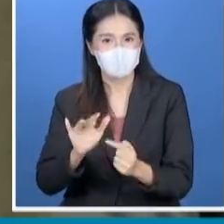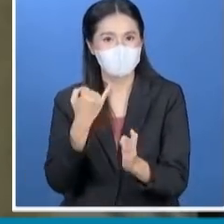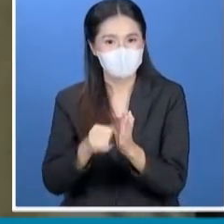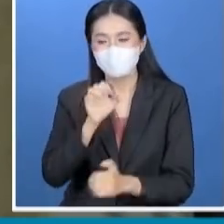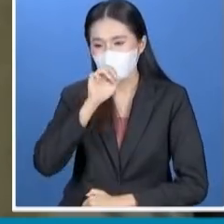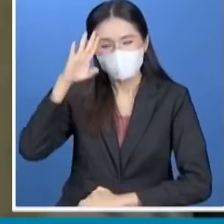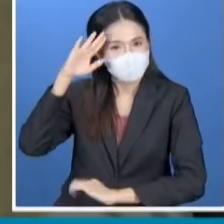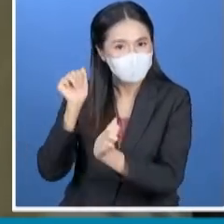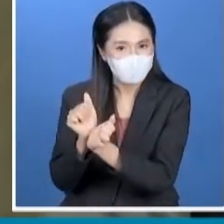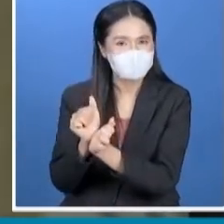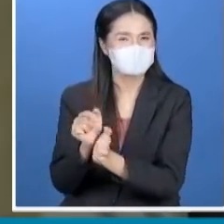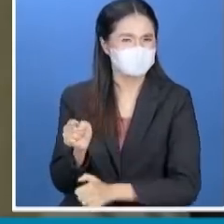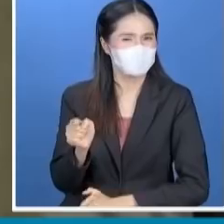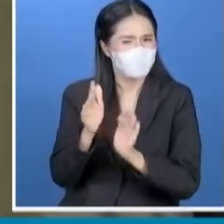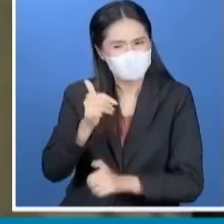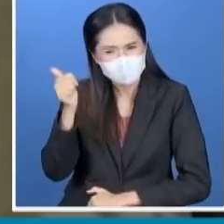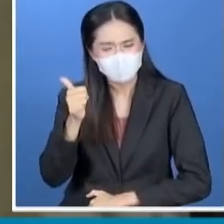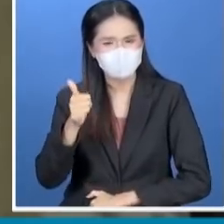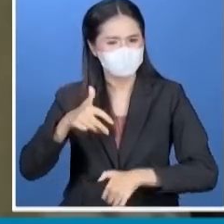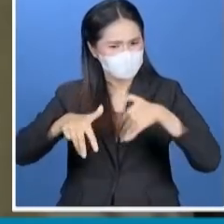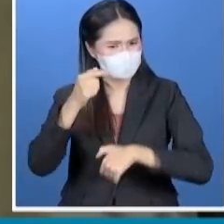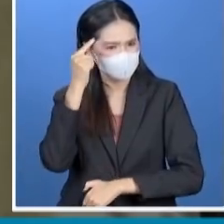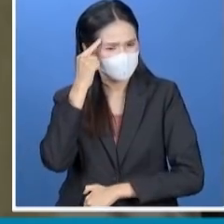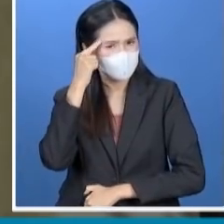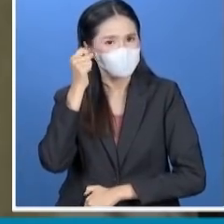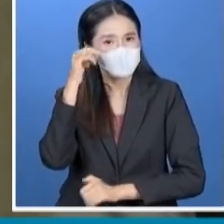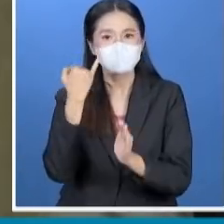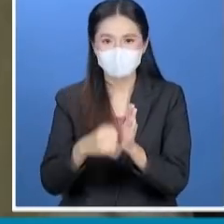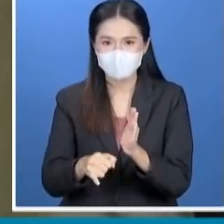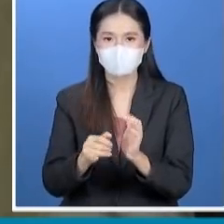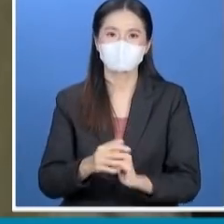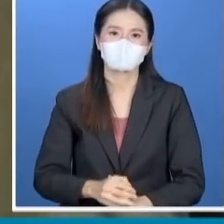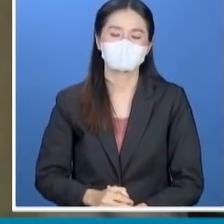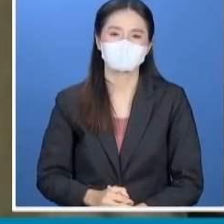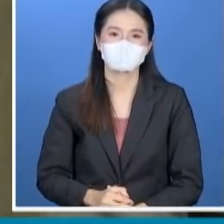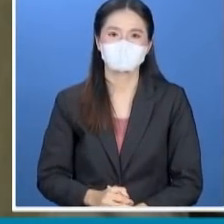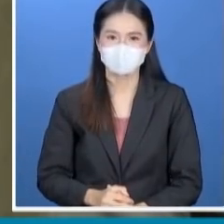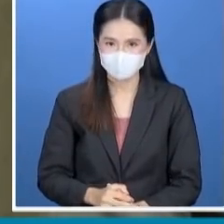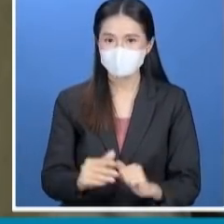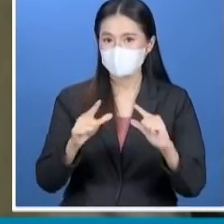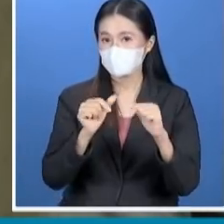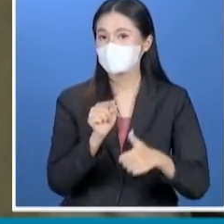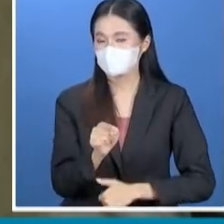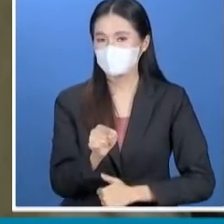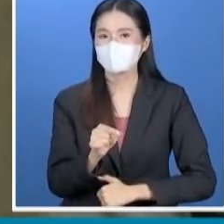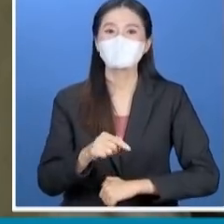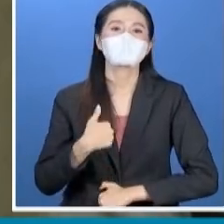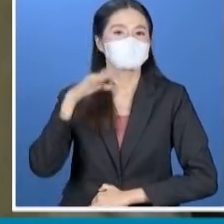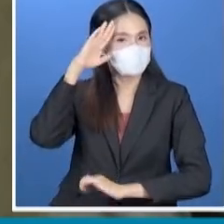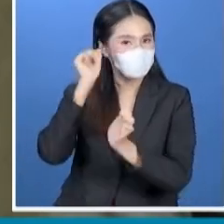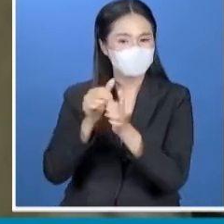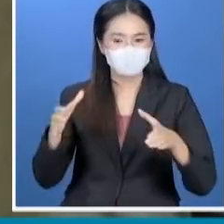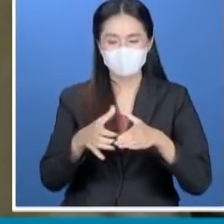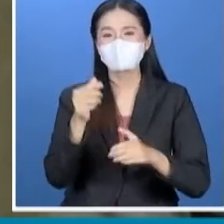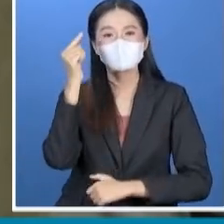สอบสวนซึ่งอาจทำให้ผู้อื่นหรือประชาชนเสียหายในทางคดีคณะพนักงานสอบสวน